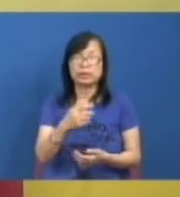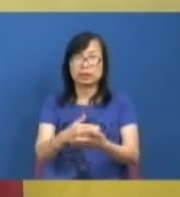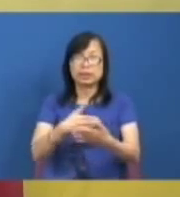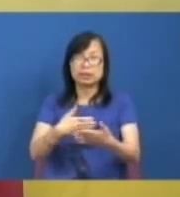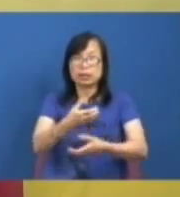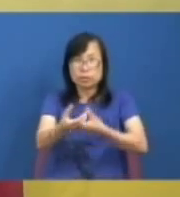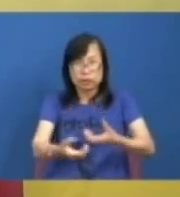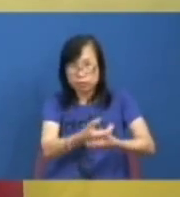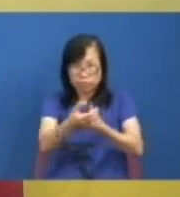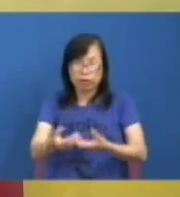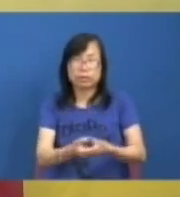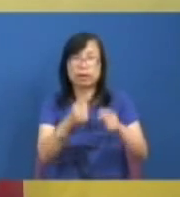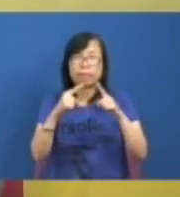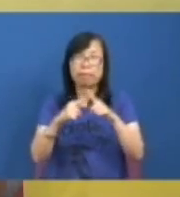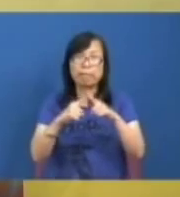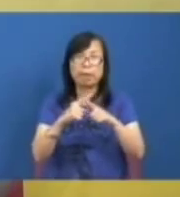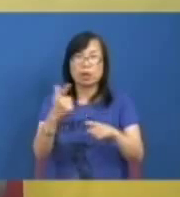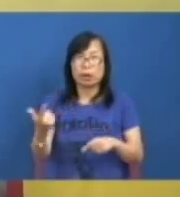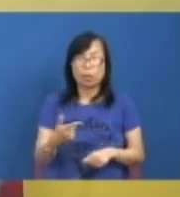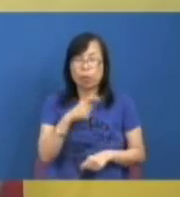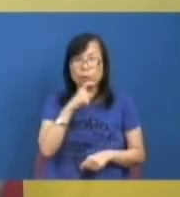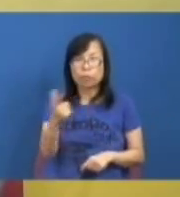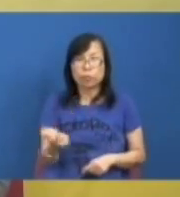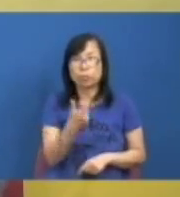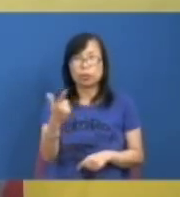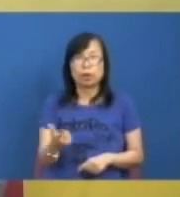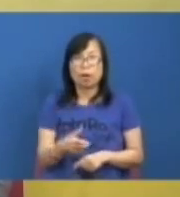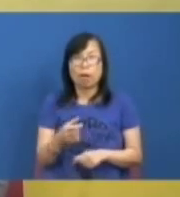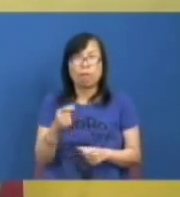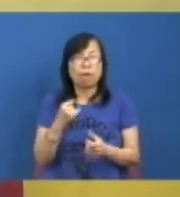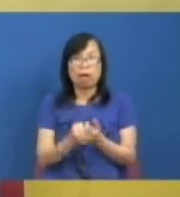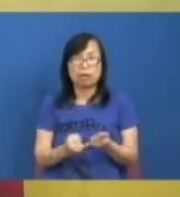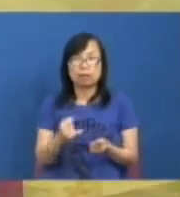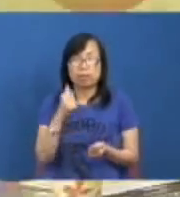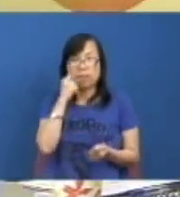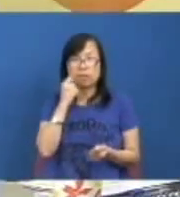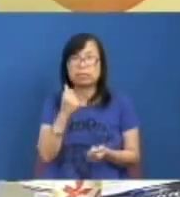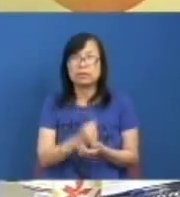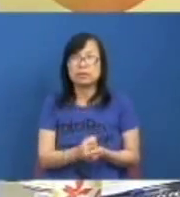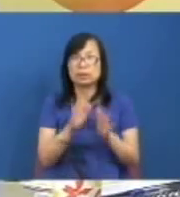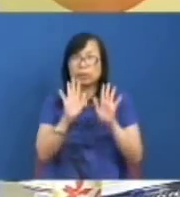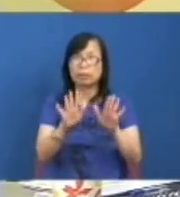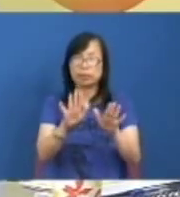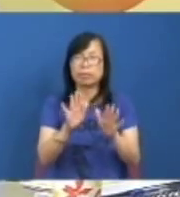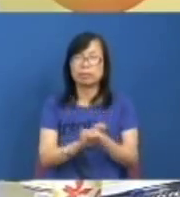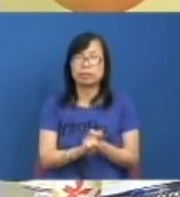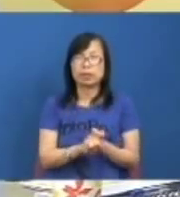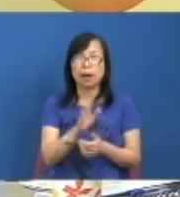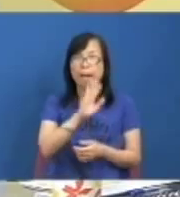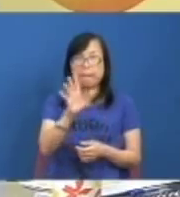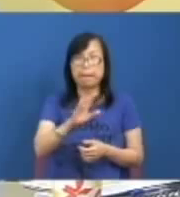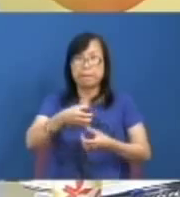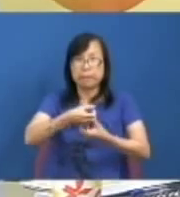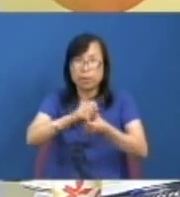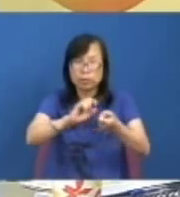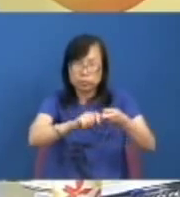嘅消防人員啦，佢哋好多咧真係即係搏命噶。 但係點都好，你要幫個消防人記住一樣嘢，唔好鎖